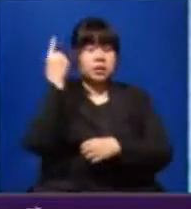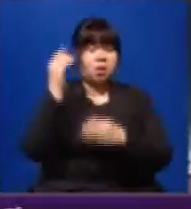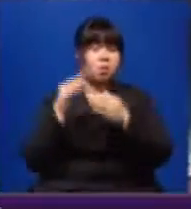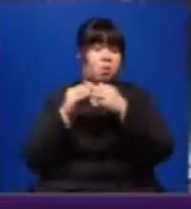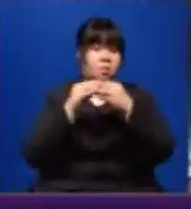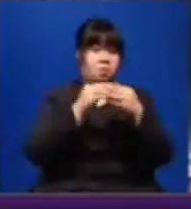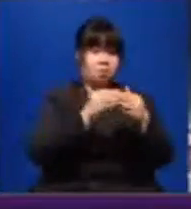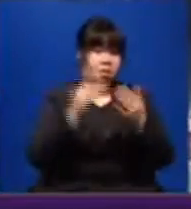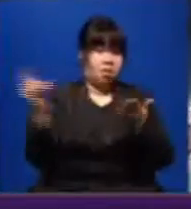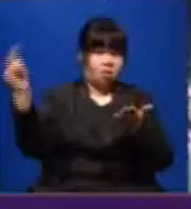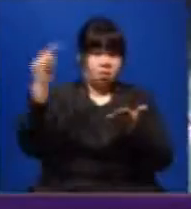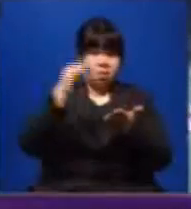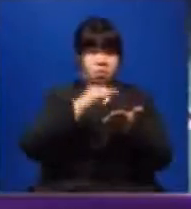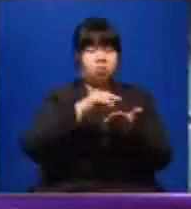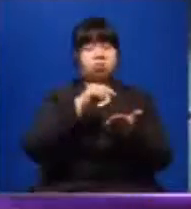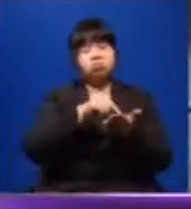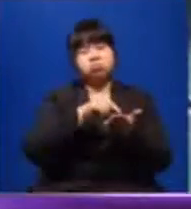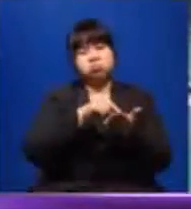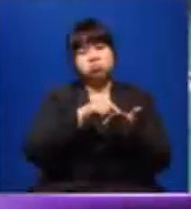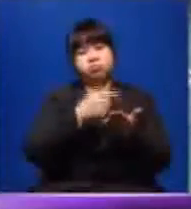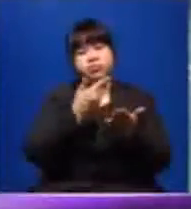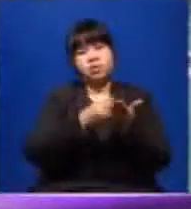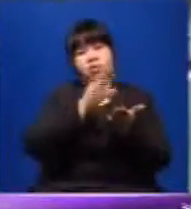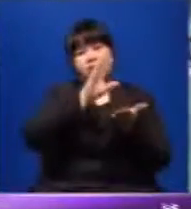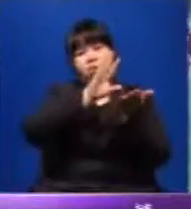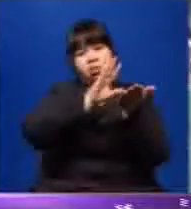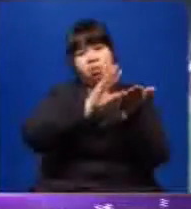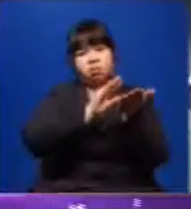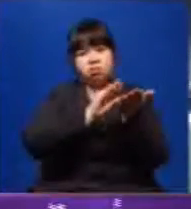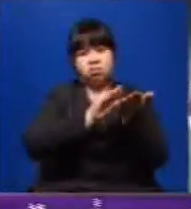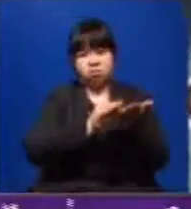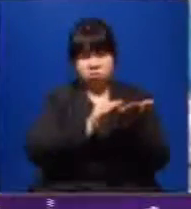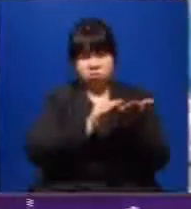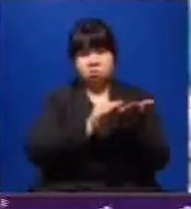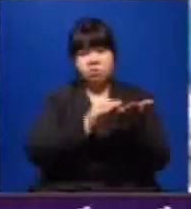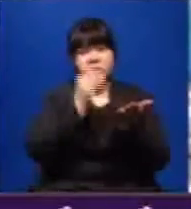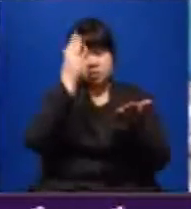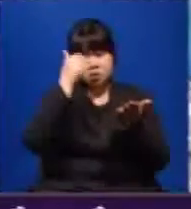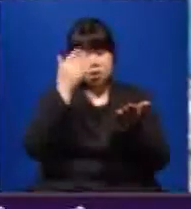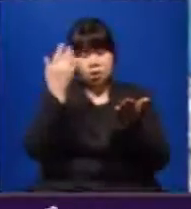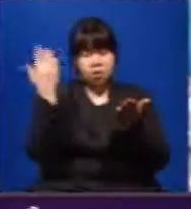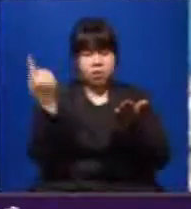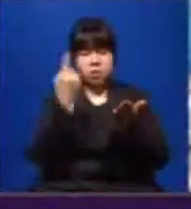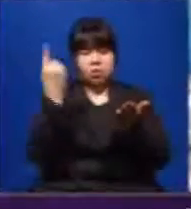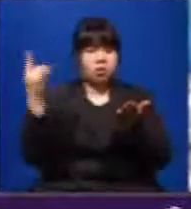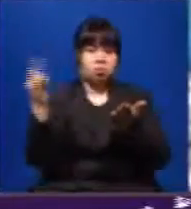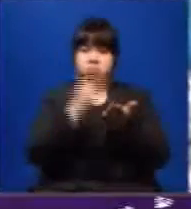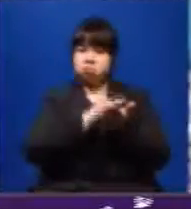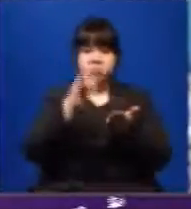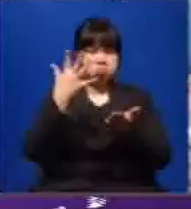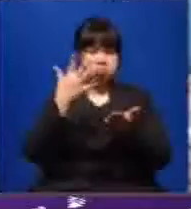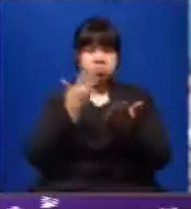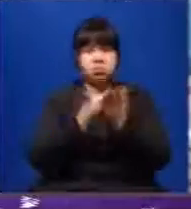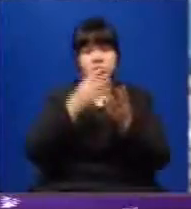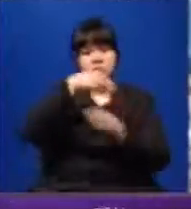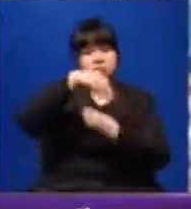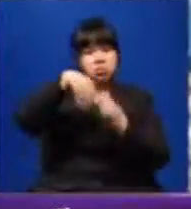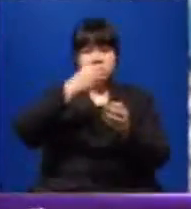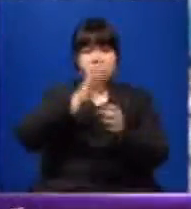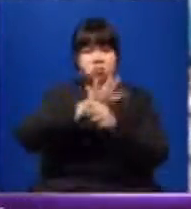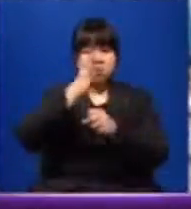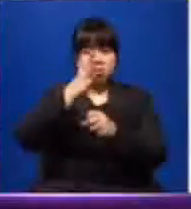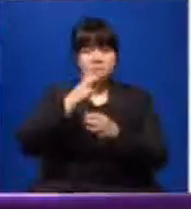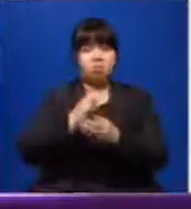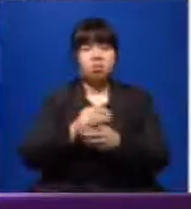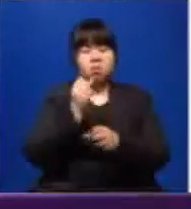ลุ่มอินบาวต้องประสบปัญหาขาดทุนจากการที่จำนวนนักท่องเที่ยวชาวต่างชาติลดลงทำให้รายได้ไม่เพียงพอต่อรายจ่ายหลายบ